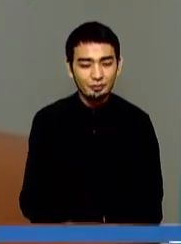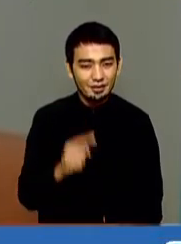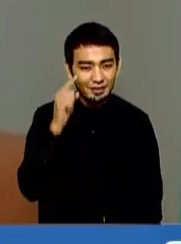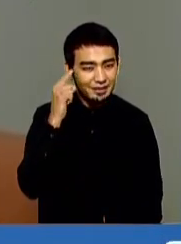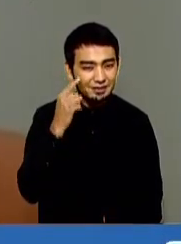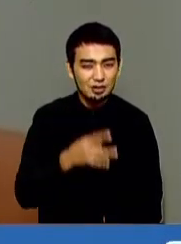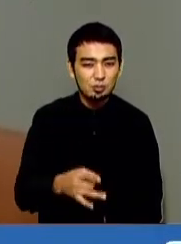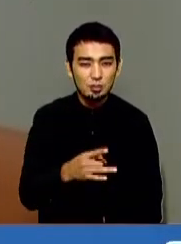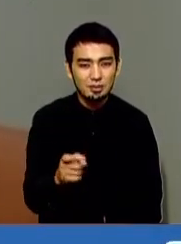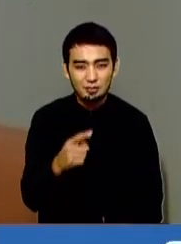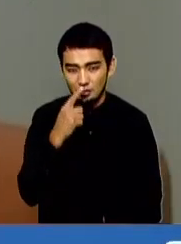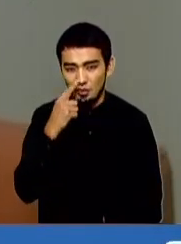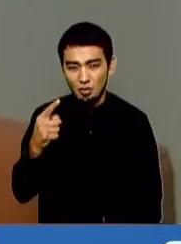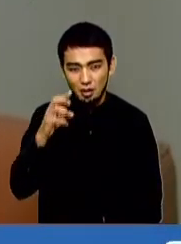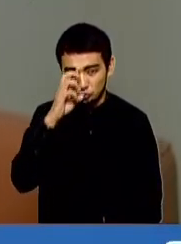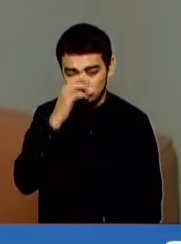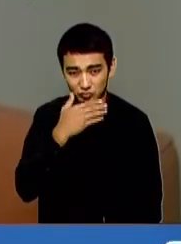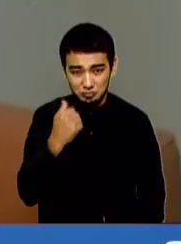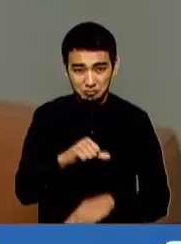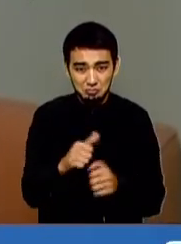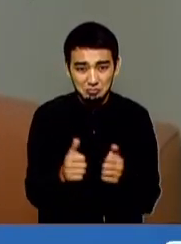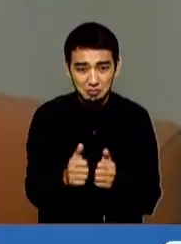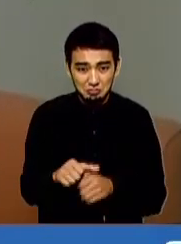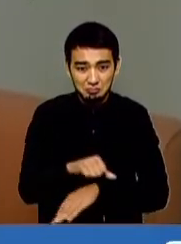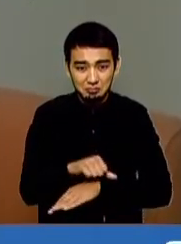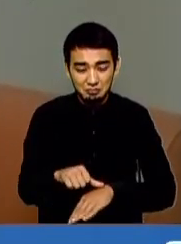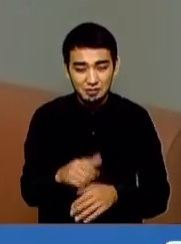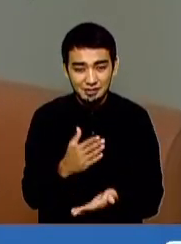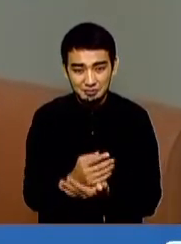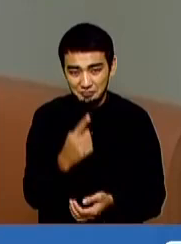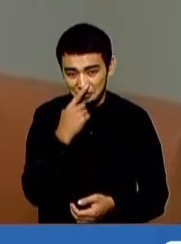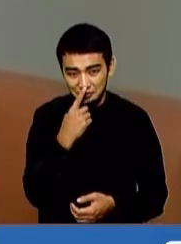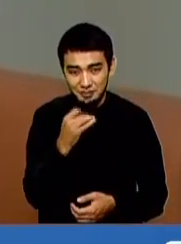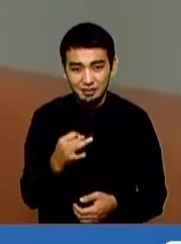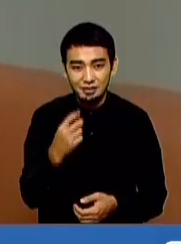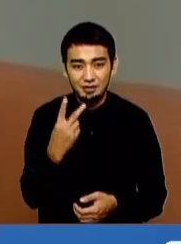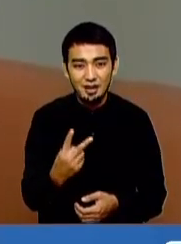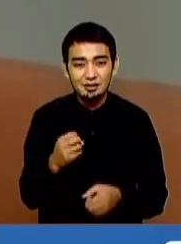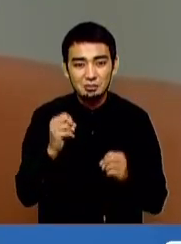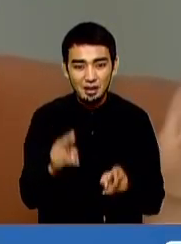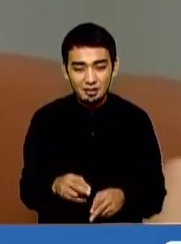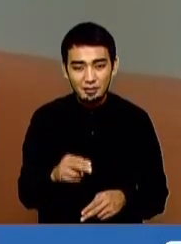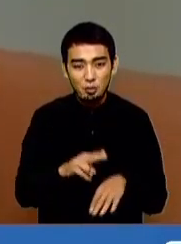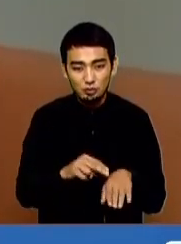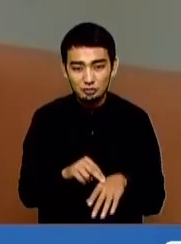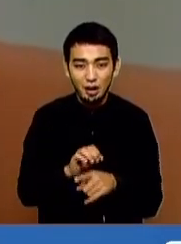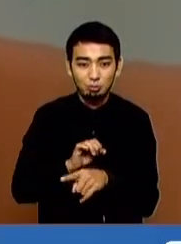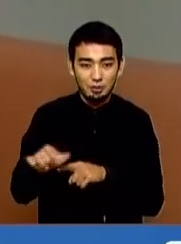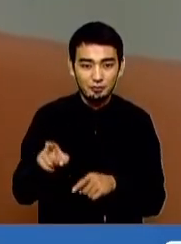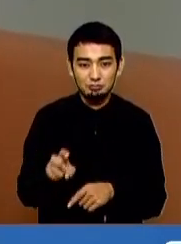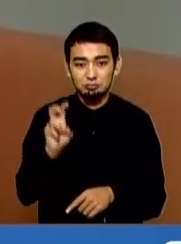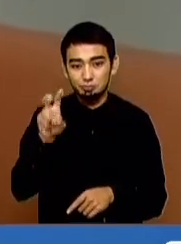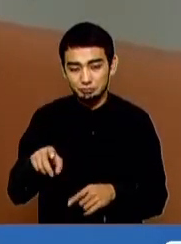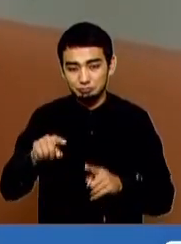алыс мемлекеттер емес, шекаралас мемлекет. Ол жерге 2 жедел уәкілін жіберіп, ол күдікті тұрған ұстап алып